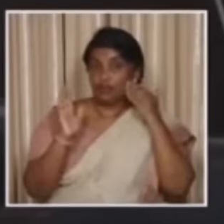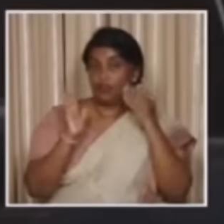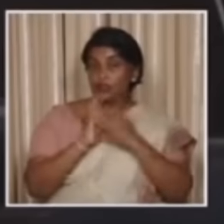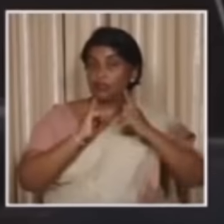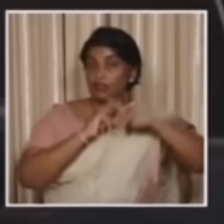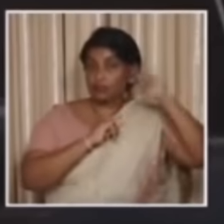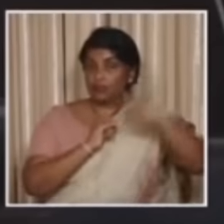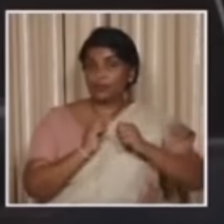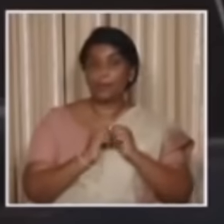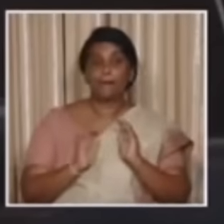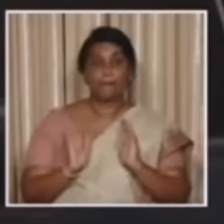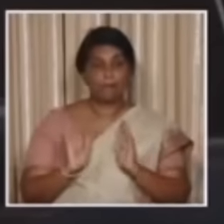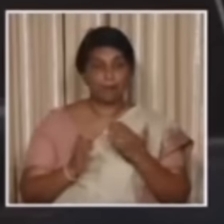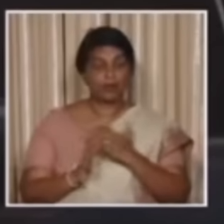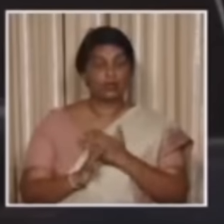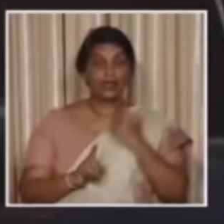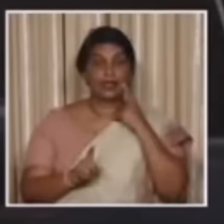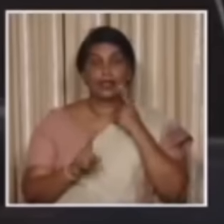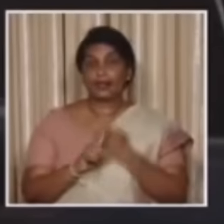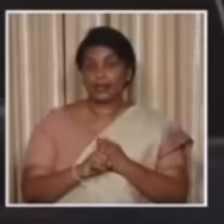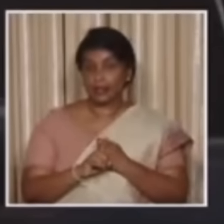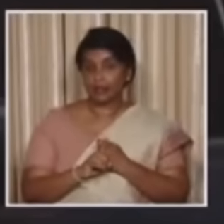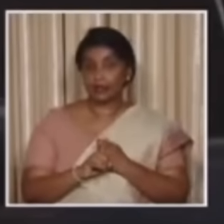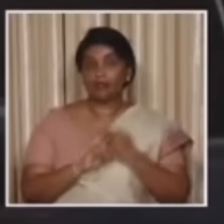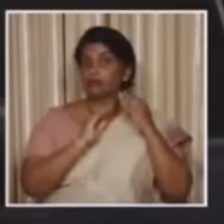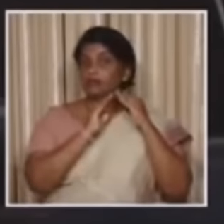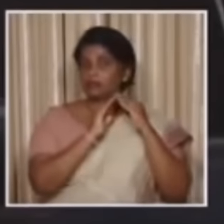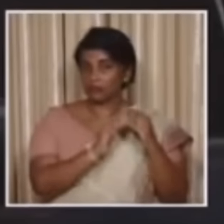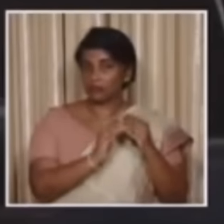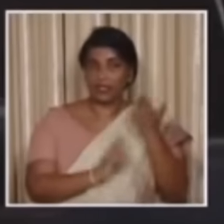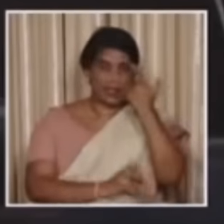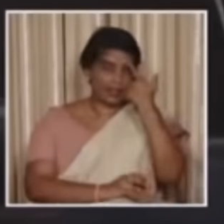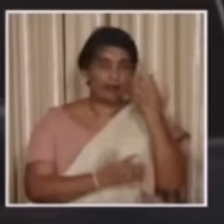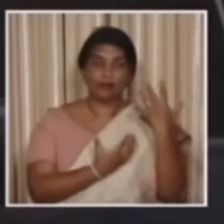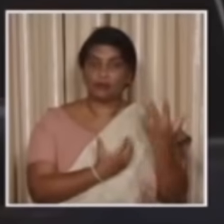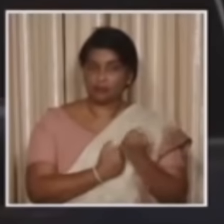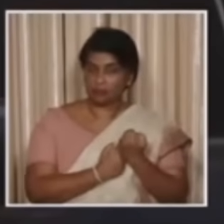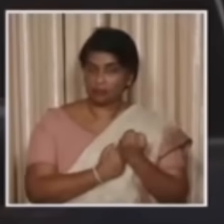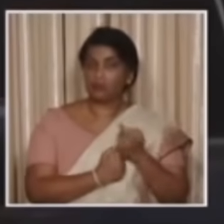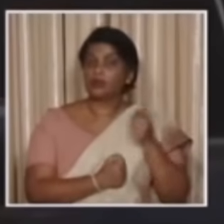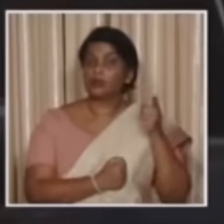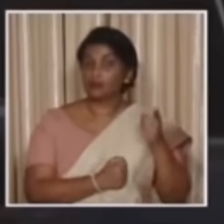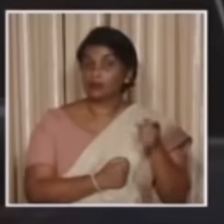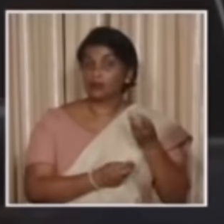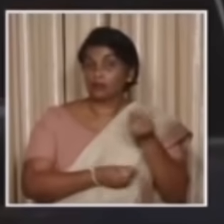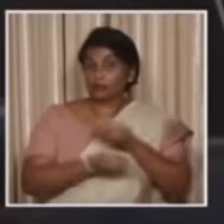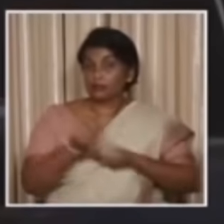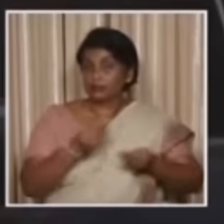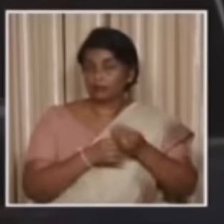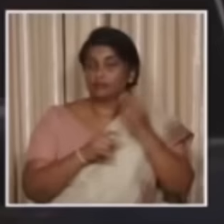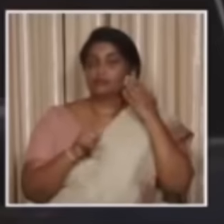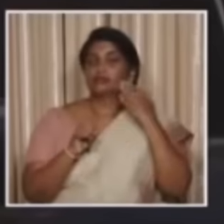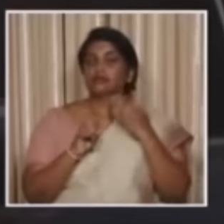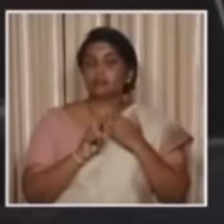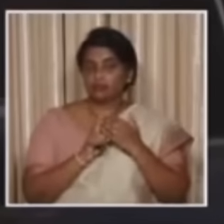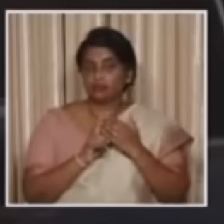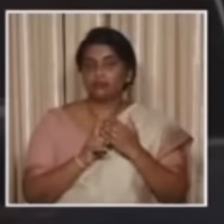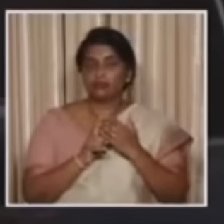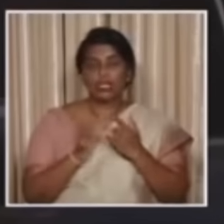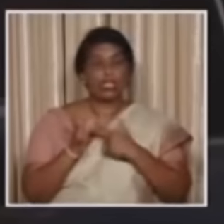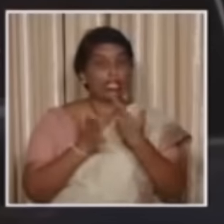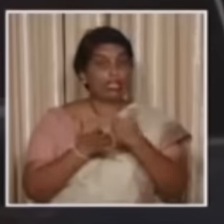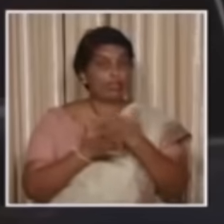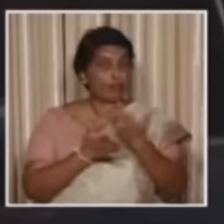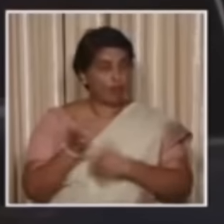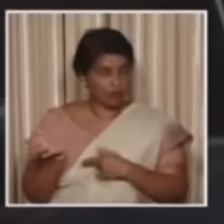විශ්වවිද්‍යාලයක් ආරම්භ කරන්න කියලා මහනුවර ගොඩනැගිල්ලක් කුලියට අරගෙන එතන කරපු ගනුදෙනුව පිළිබඳවත් ෆොරන්සික් වාර්තාවක්